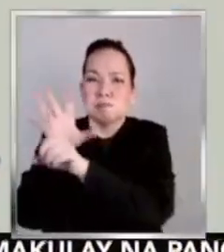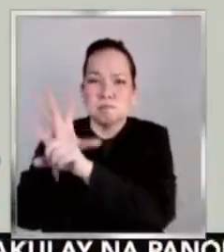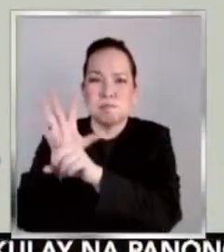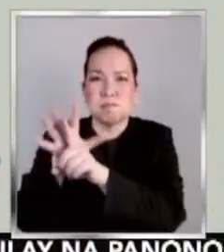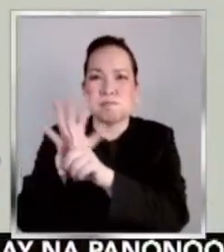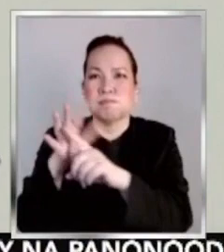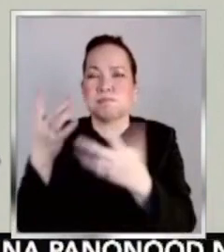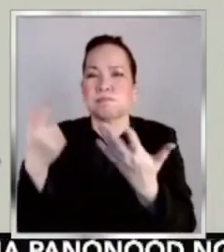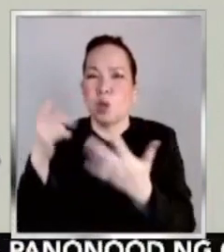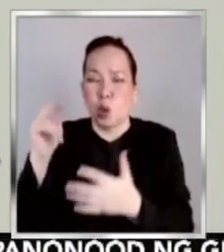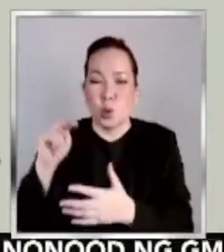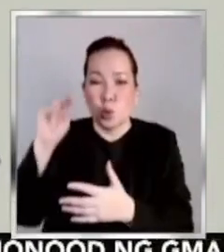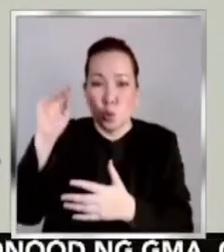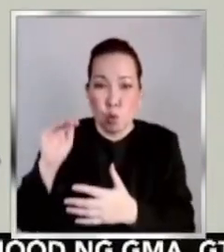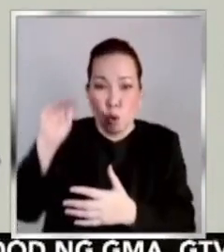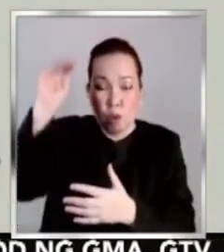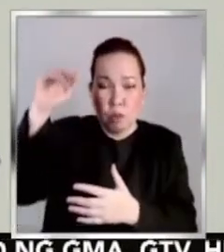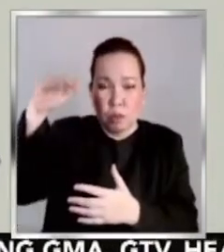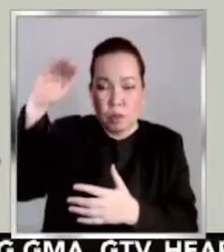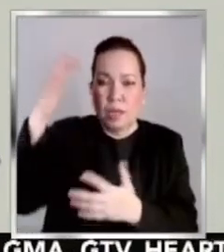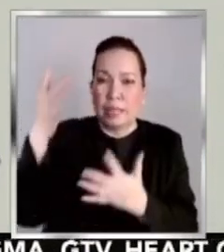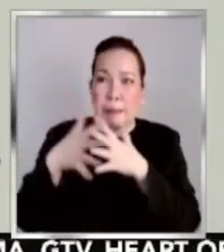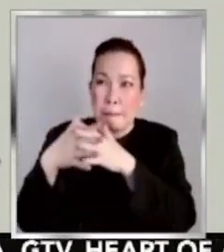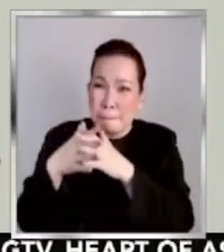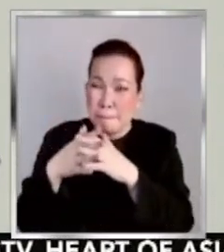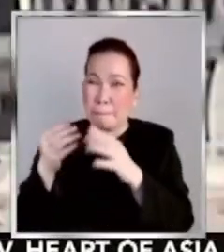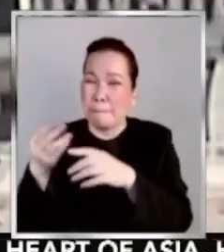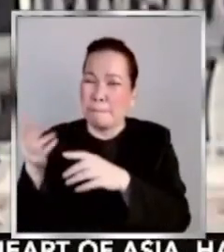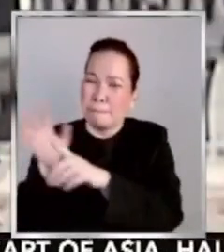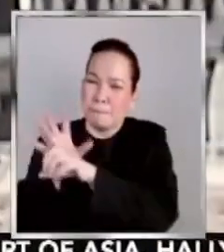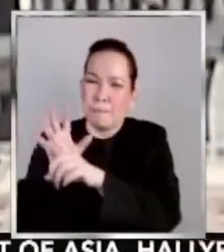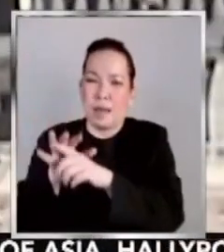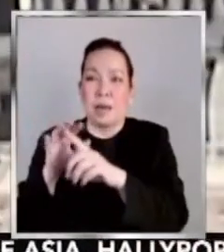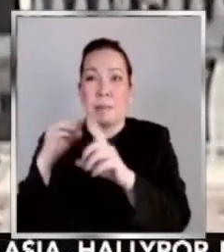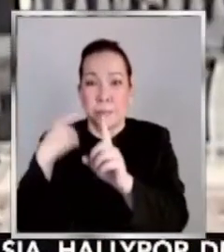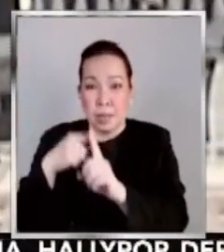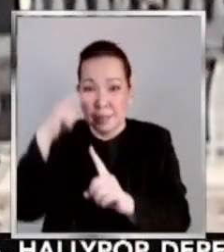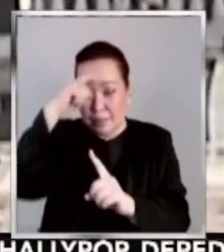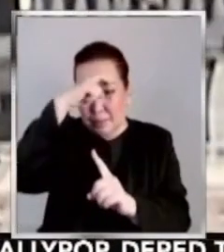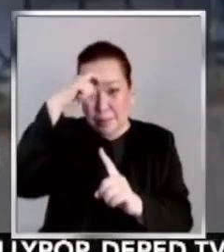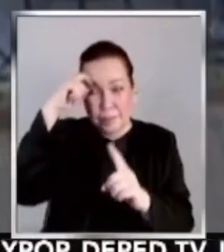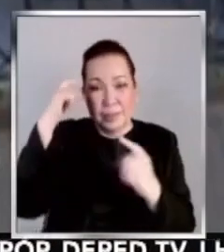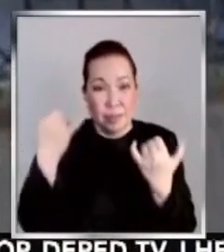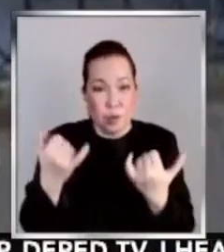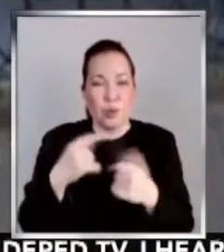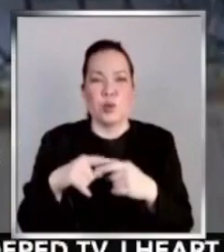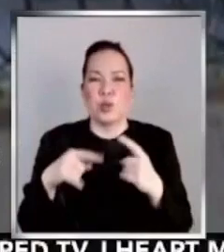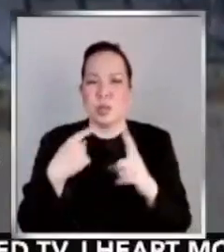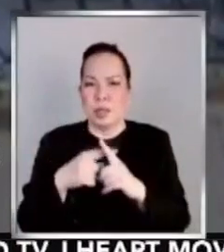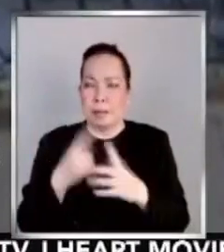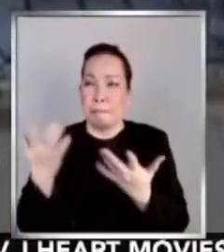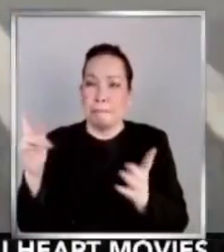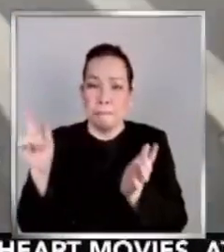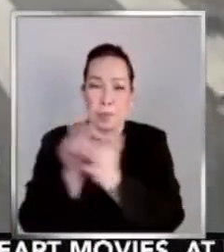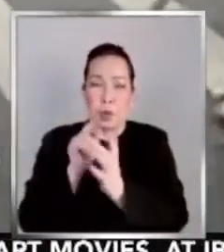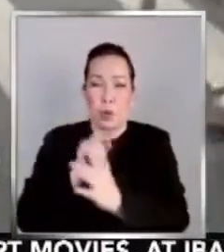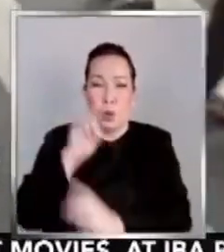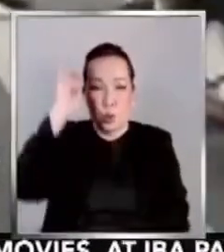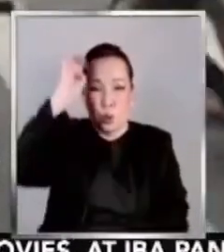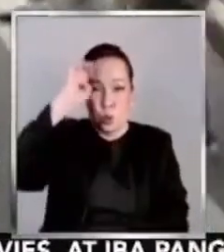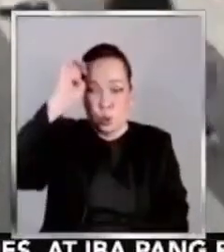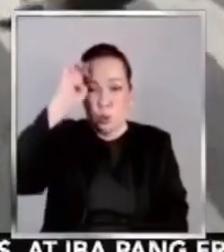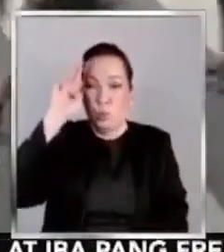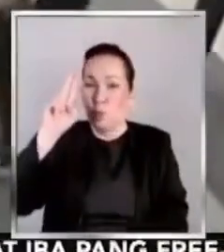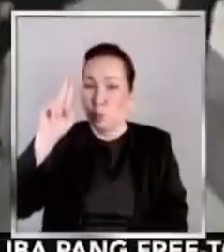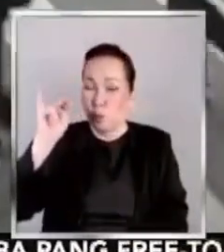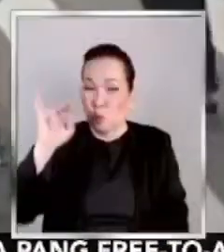Hemisphere tulad ng Amerika, sabay ng pagpasok ng summer. Gayon din ang ban ng European Union sa krudo mula Russia at ang mas mataas